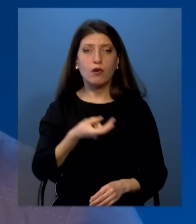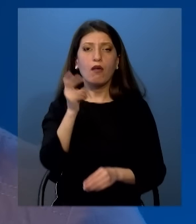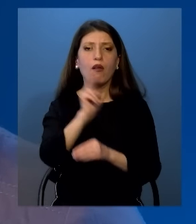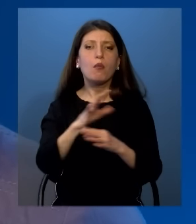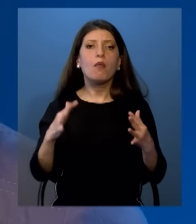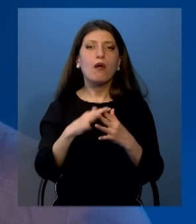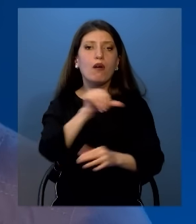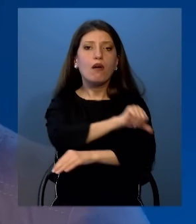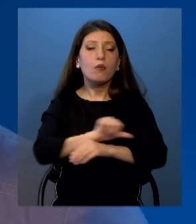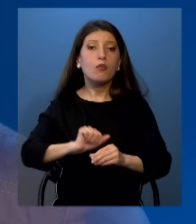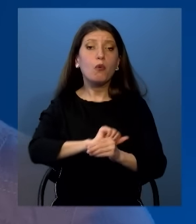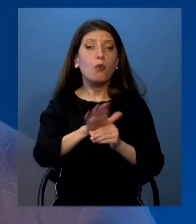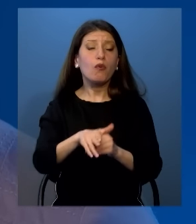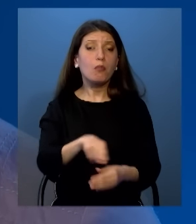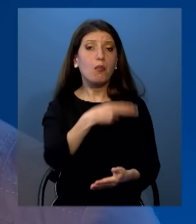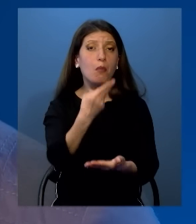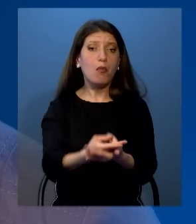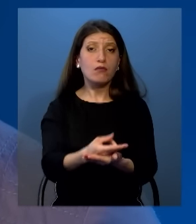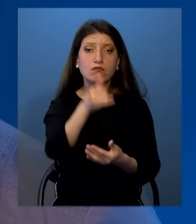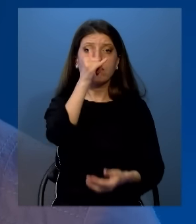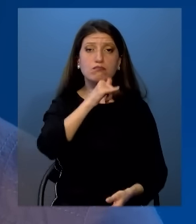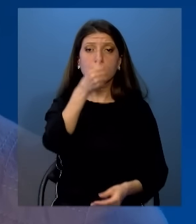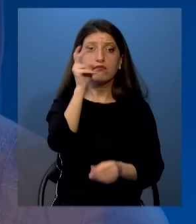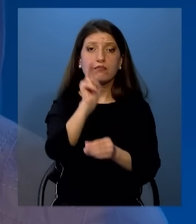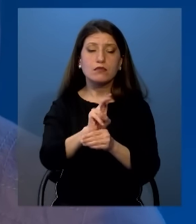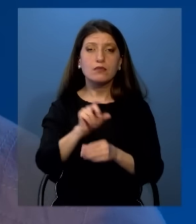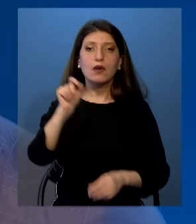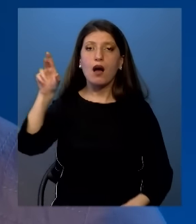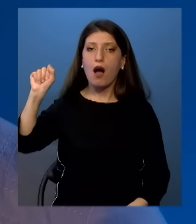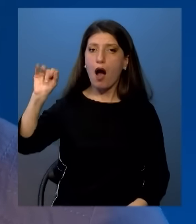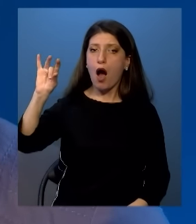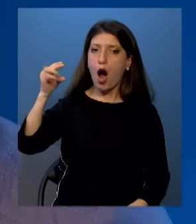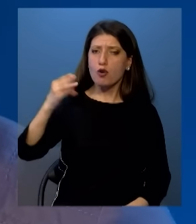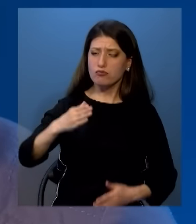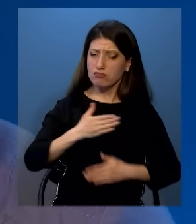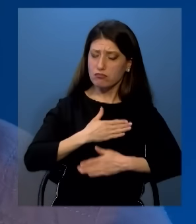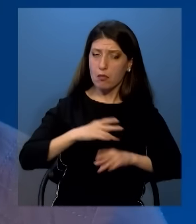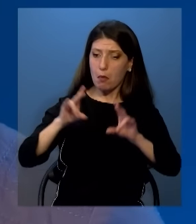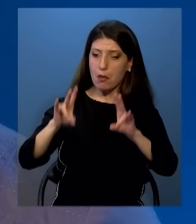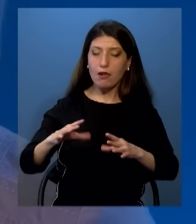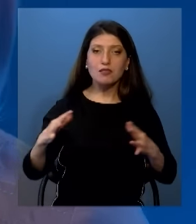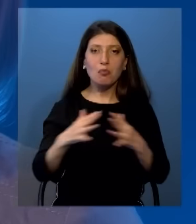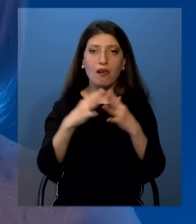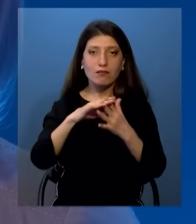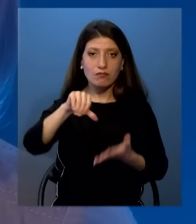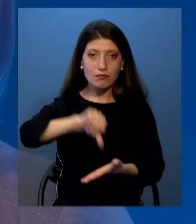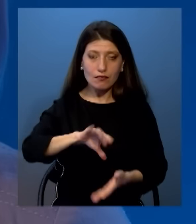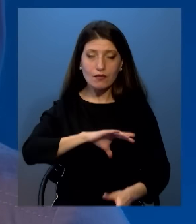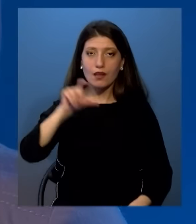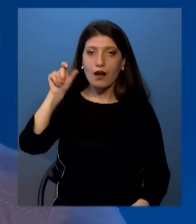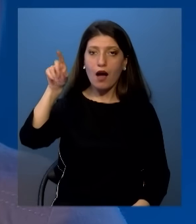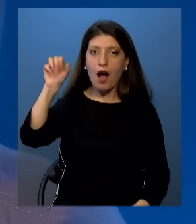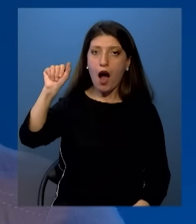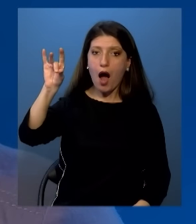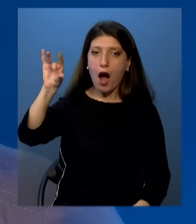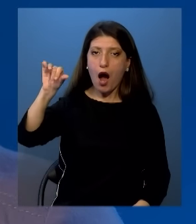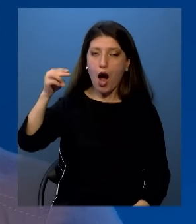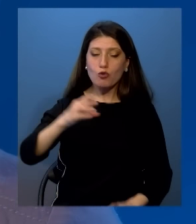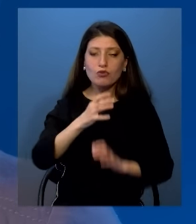ռազմաճակատ, բայց կորոնայով պարկած էին, Հարութը մնացել ու կրվել է։ Հարութի պահած հողը